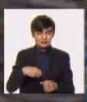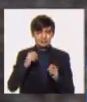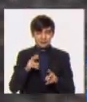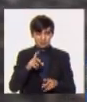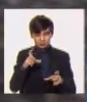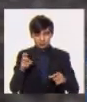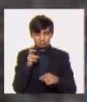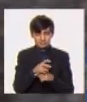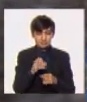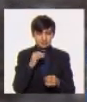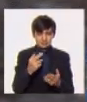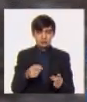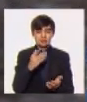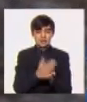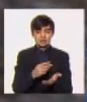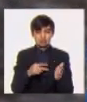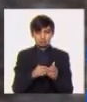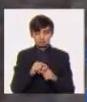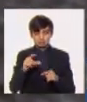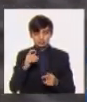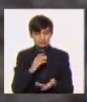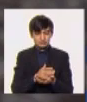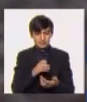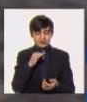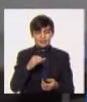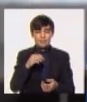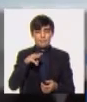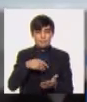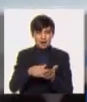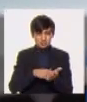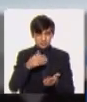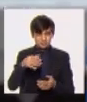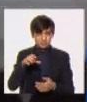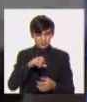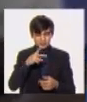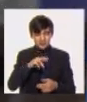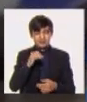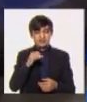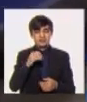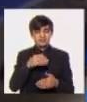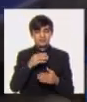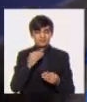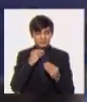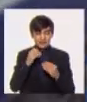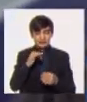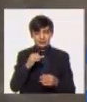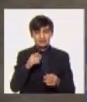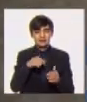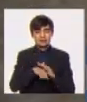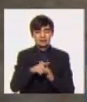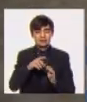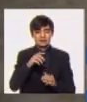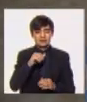мамандары бұл ақпаратты растады. Әсіресе сұйық май мен жарма өнімдерінің бағасын өсіріп жіберген. Мәселен, қарақұмық пен күріштің бір келісі